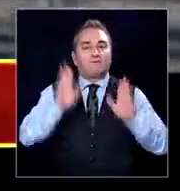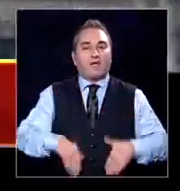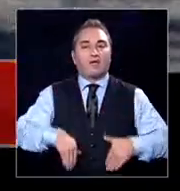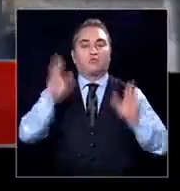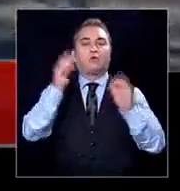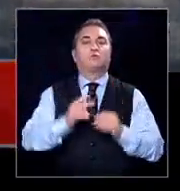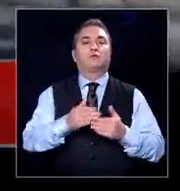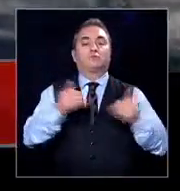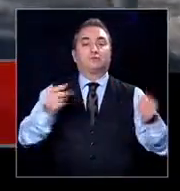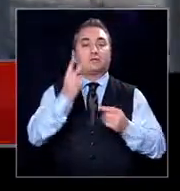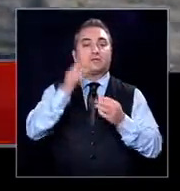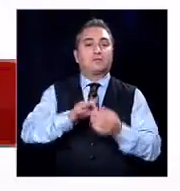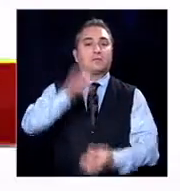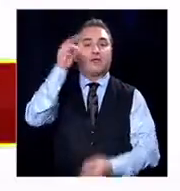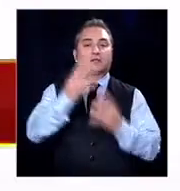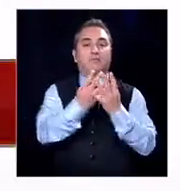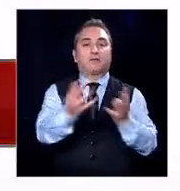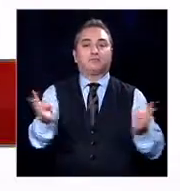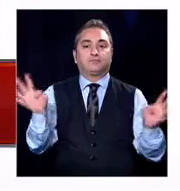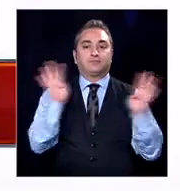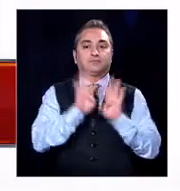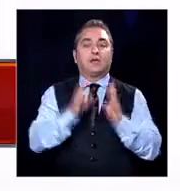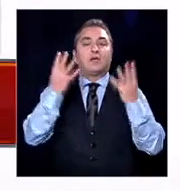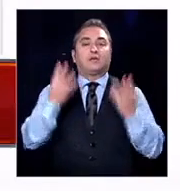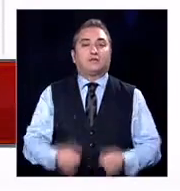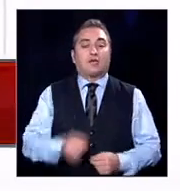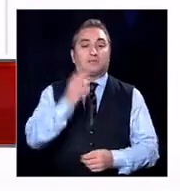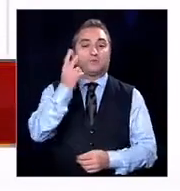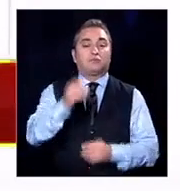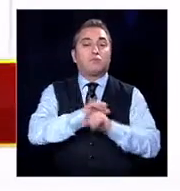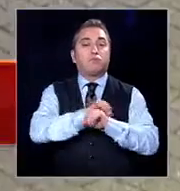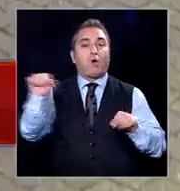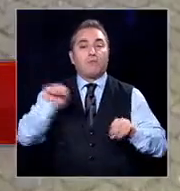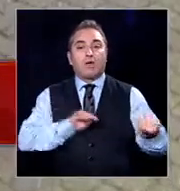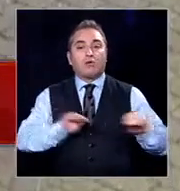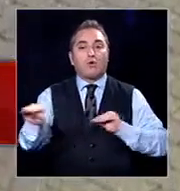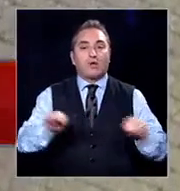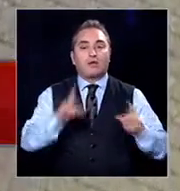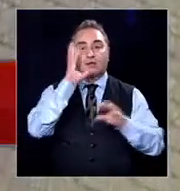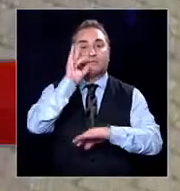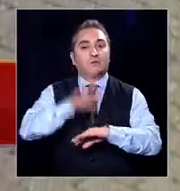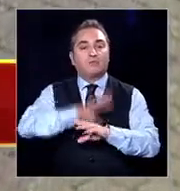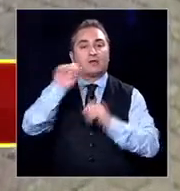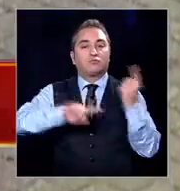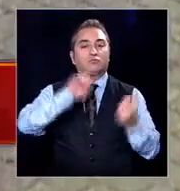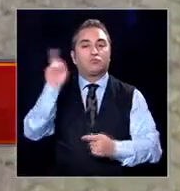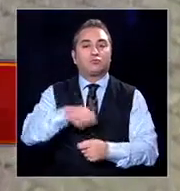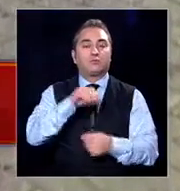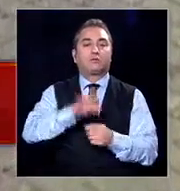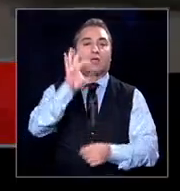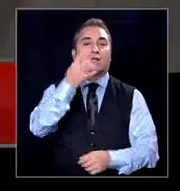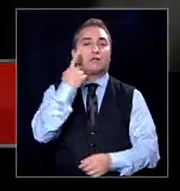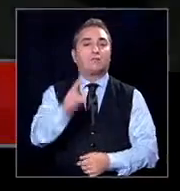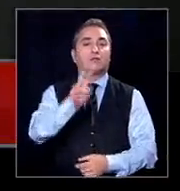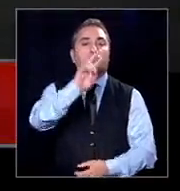2 metrelik bariyerle kuşattılar. Bina yakınına bomba koyanları bulmak için de 50 bin dolar ödül verileceği